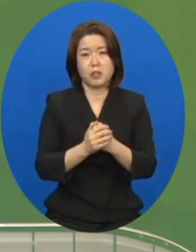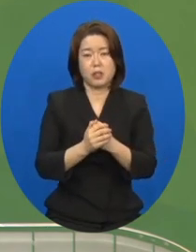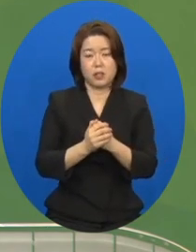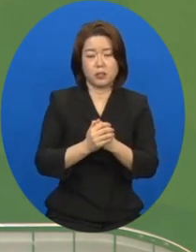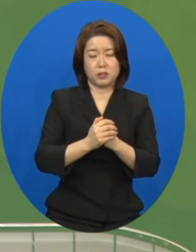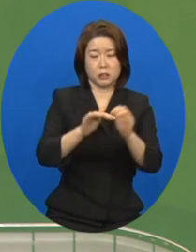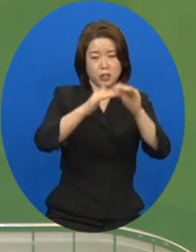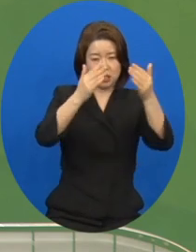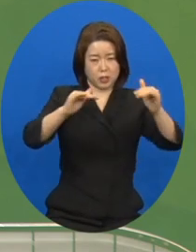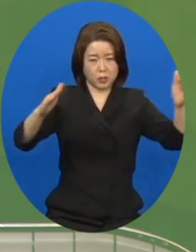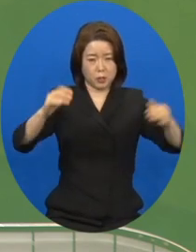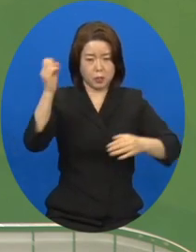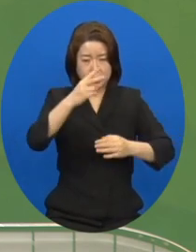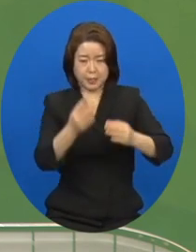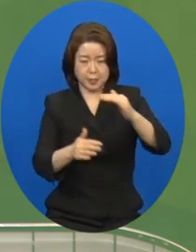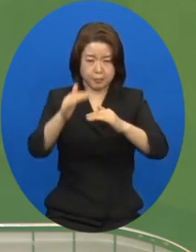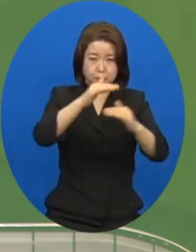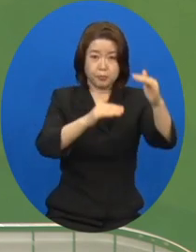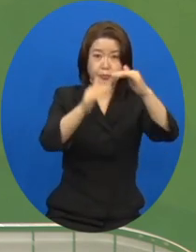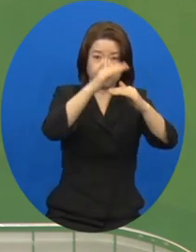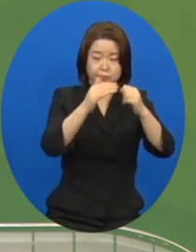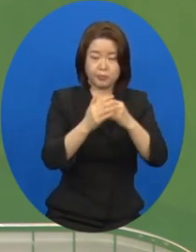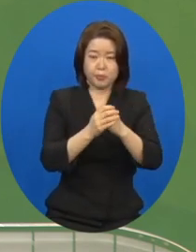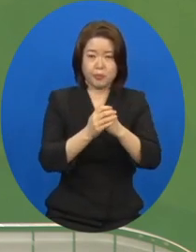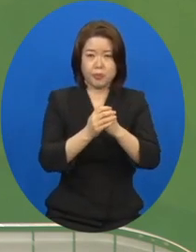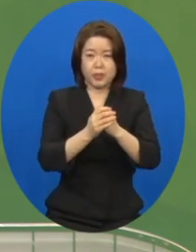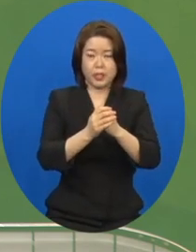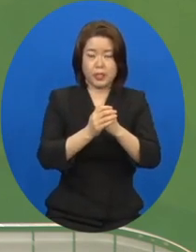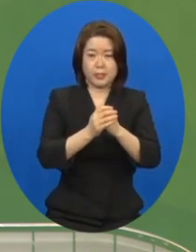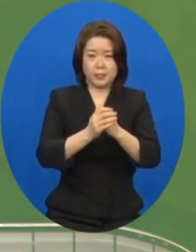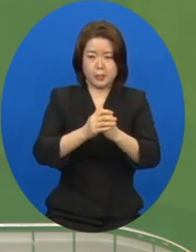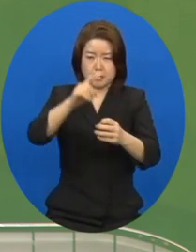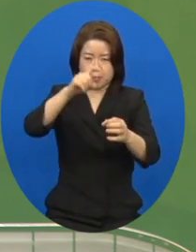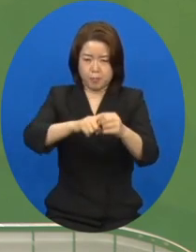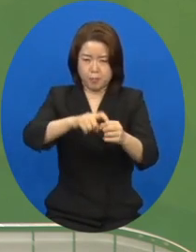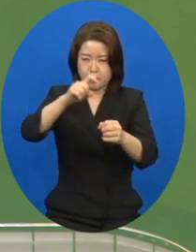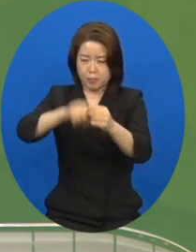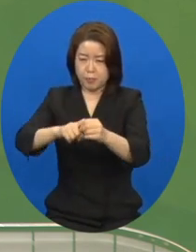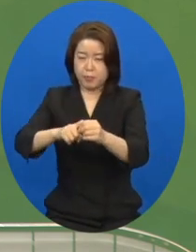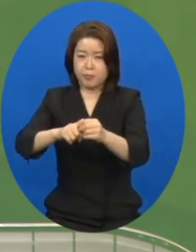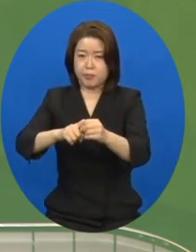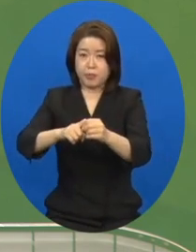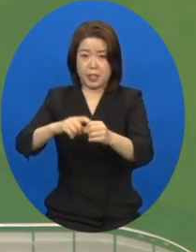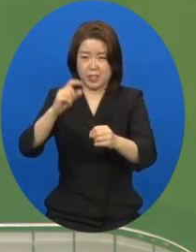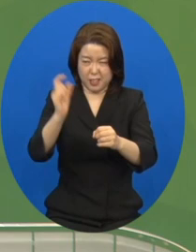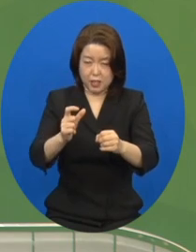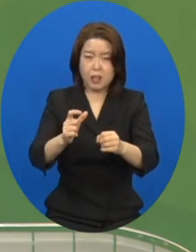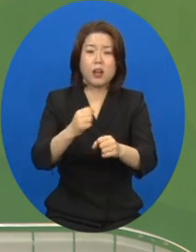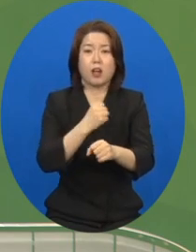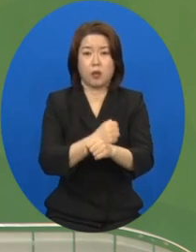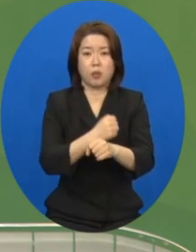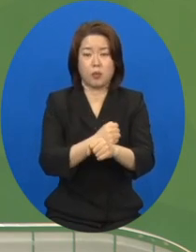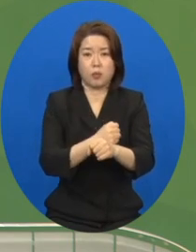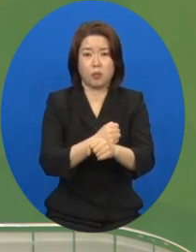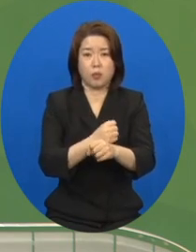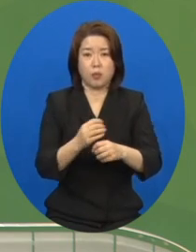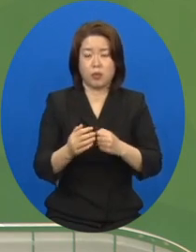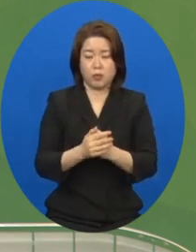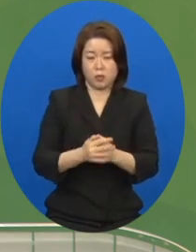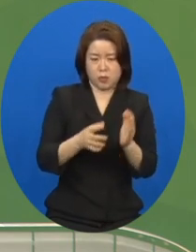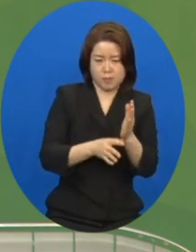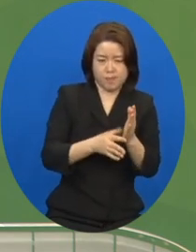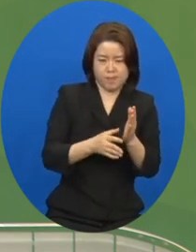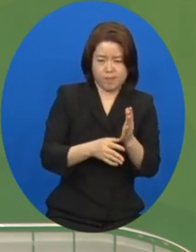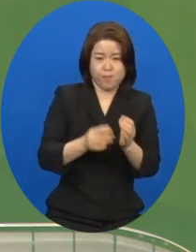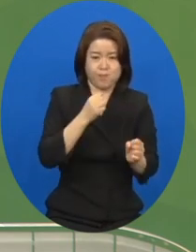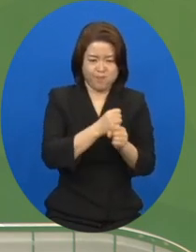성벽을 다시 쌓고 성문을, 빗장을 견고하게 걸어 잠그고 그리고 무기를